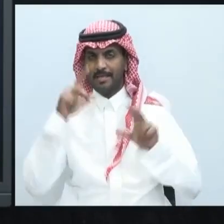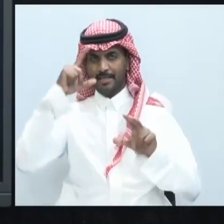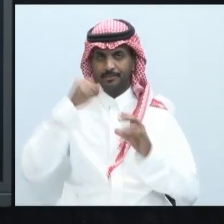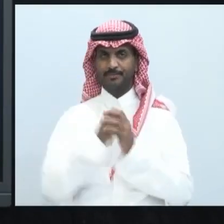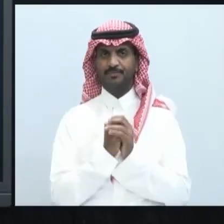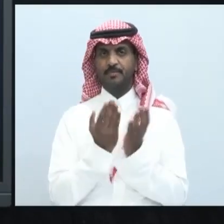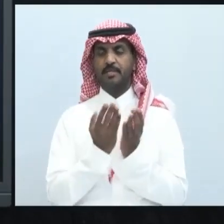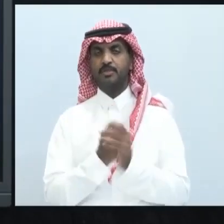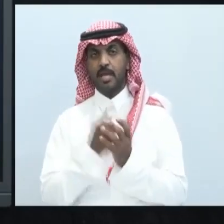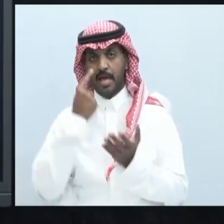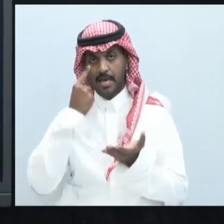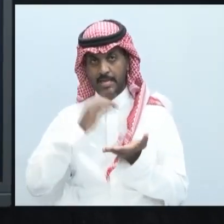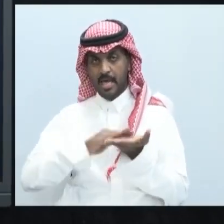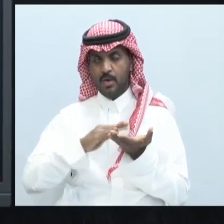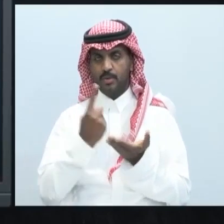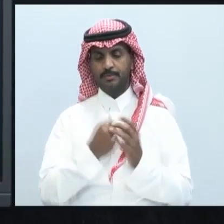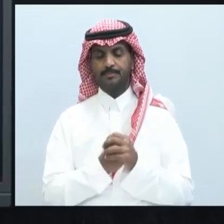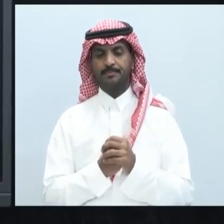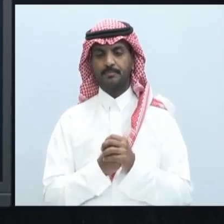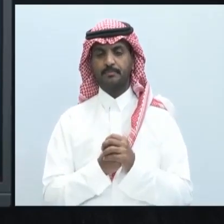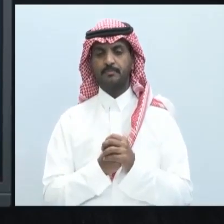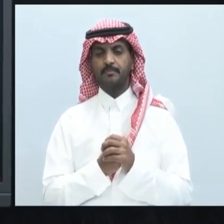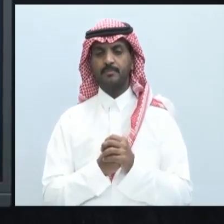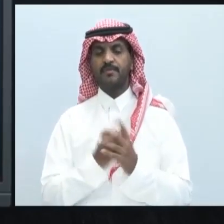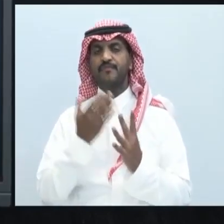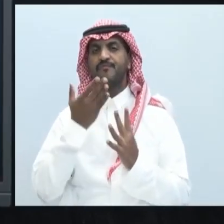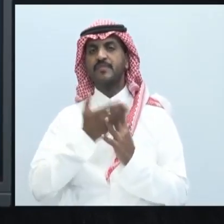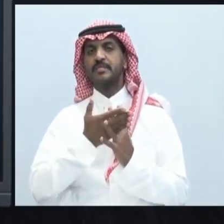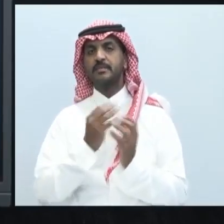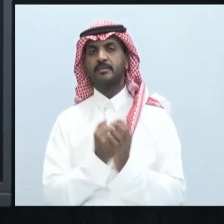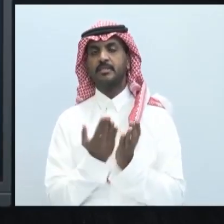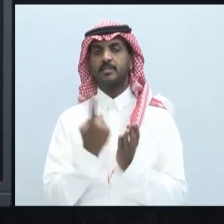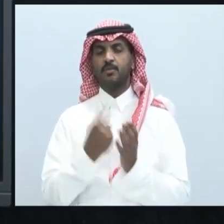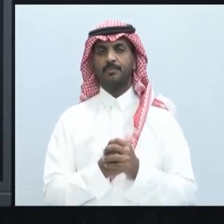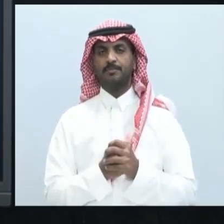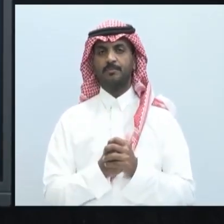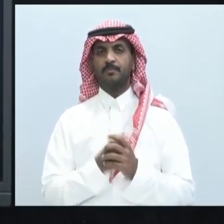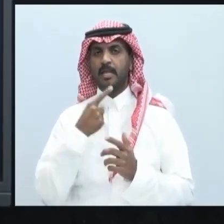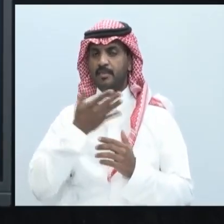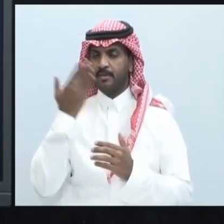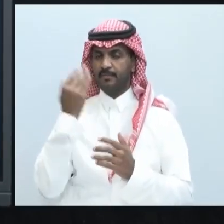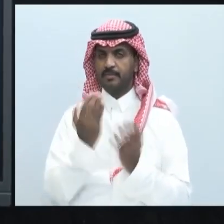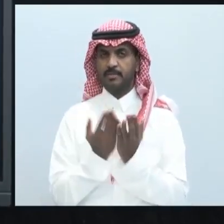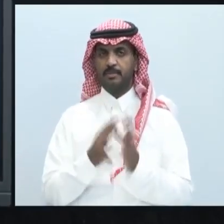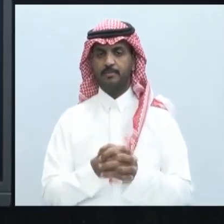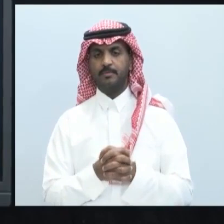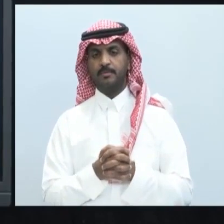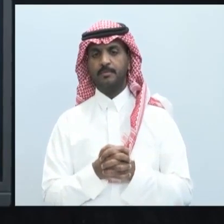في منهجنا احياء واحد للفصل الدراسي الاول تحدثنا في الدرس الماضي